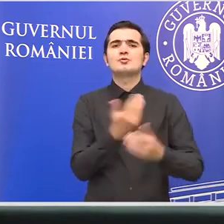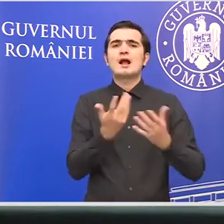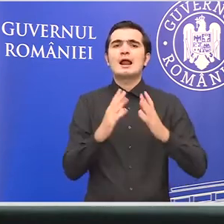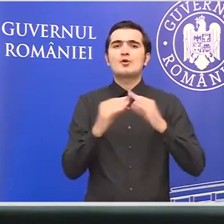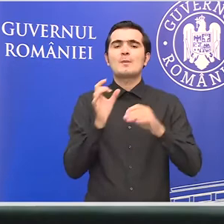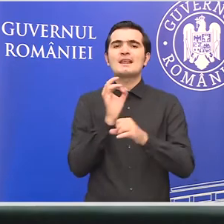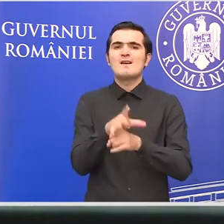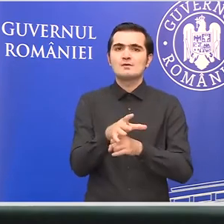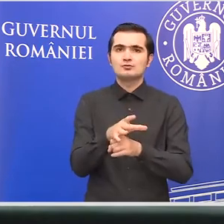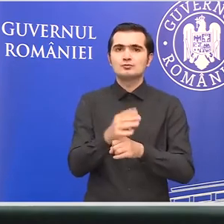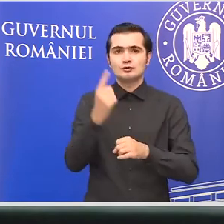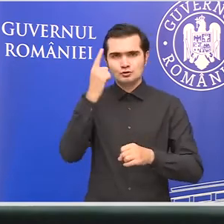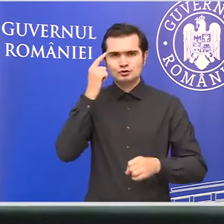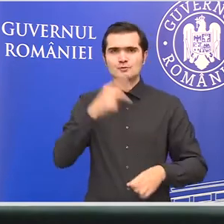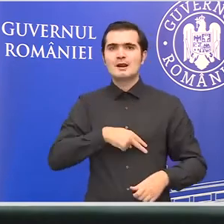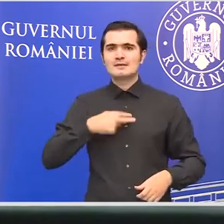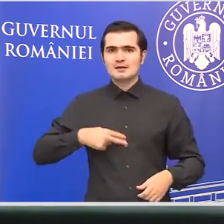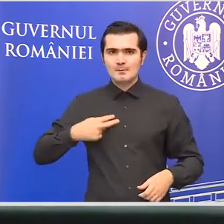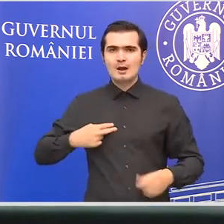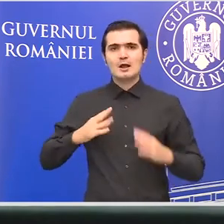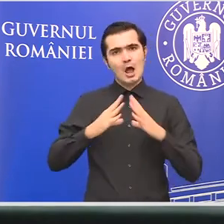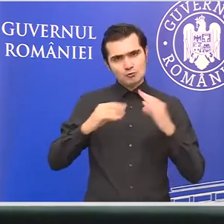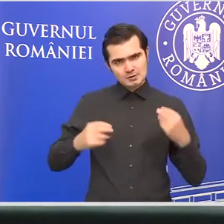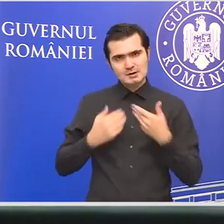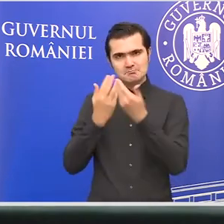Danemarcei au fost vândute